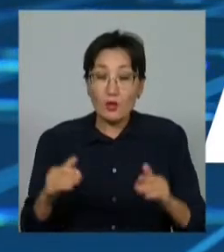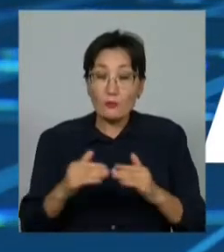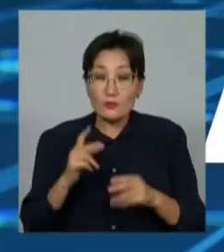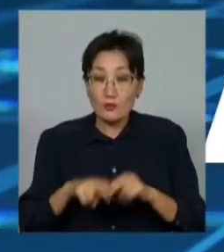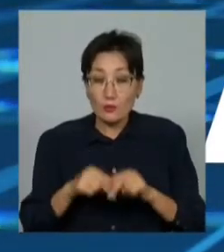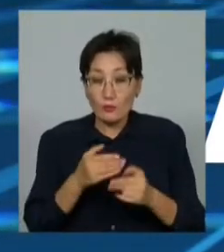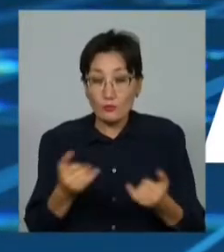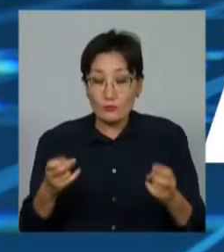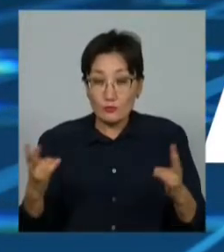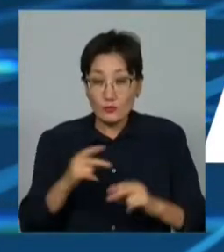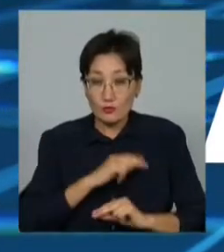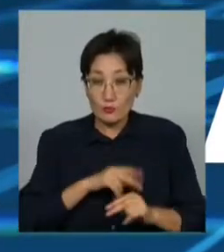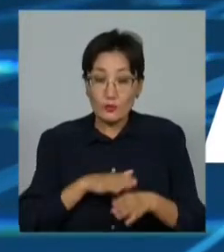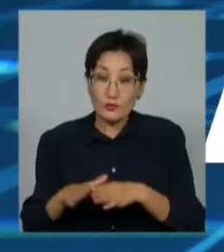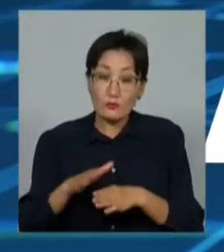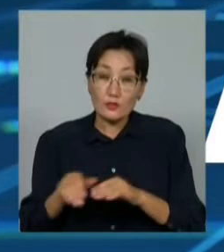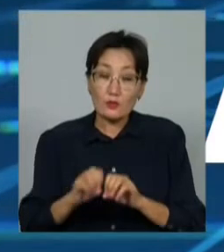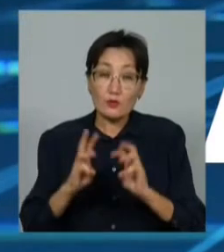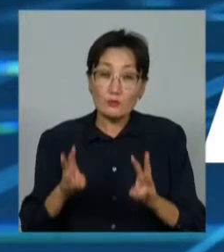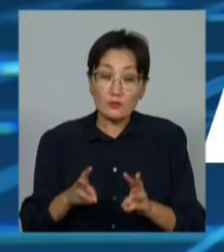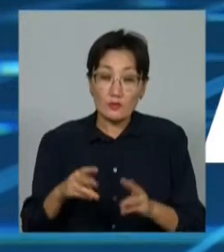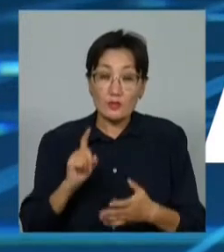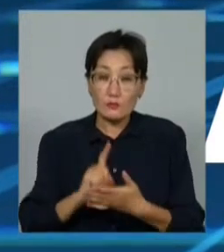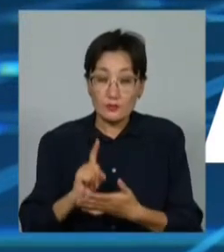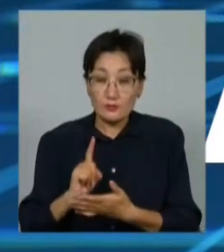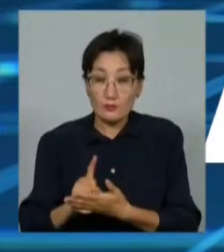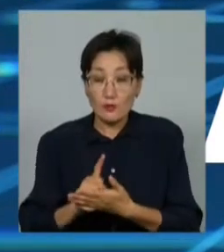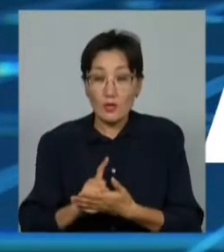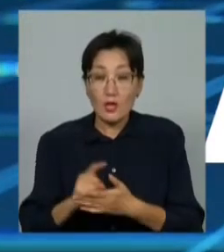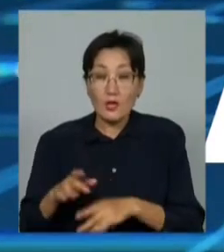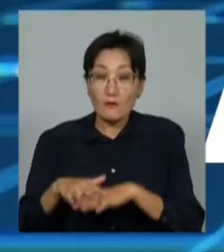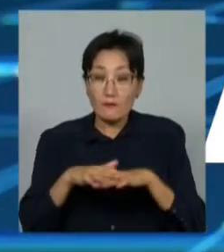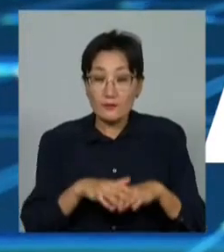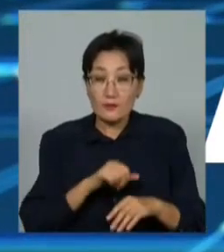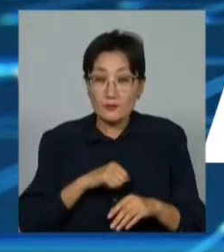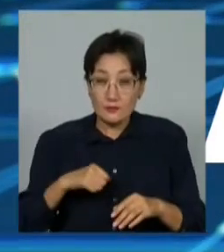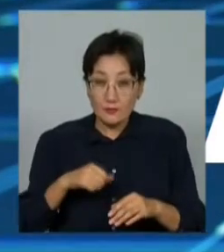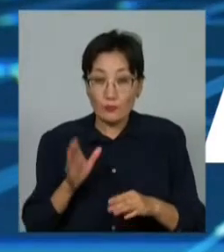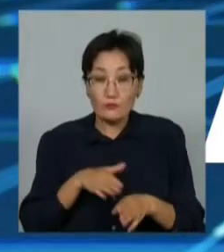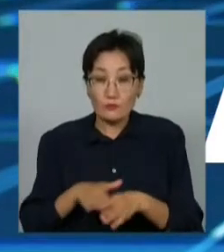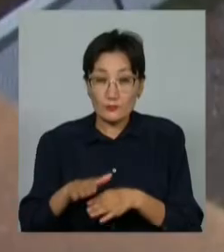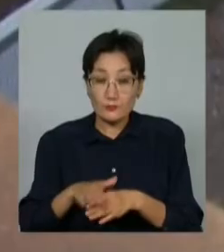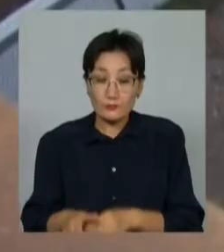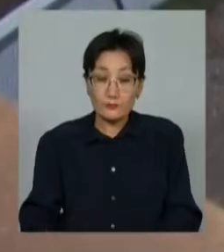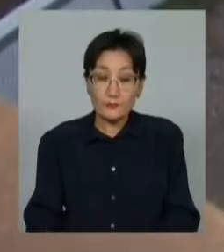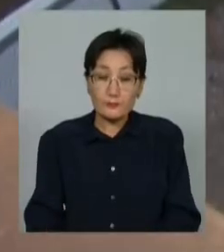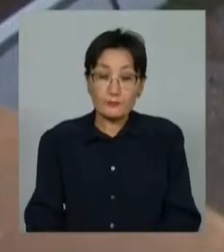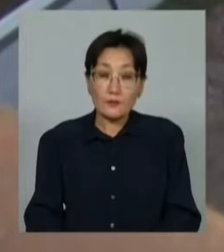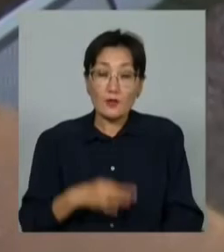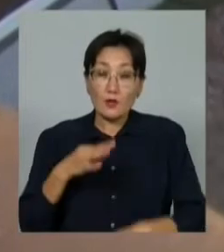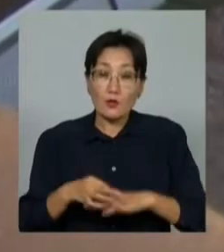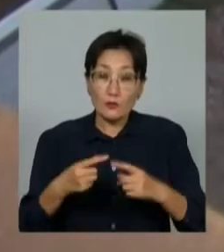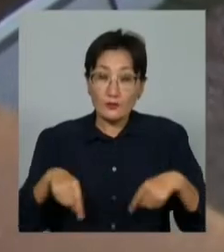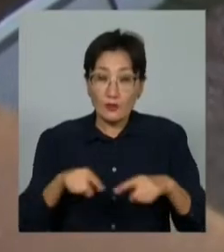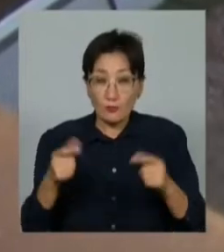үшін қажетті жұмыстардың орындалуын қамтамасыз ету міндеттемелерін инвестор дербес көтереді. Ал жауапты